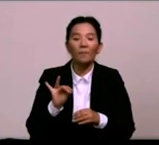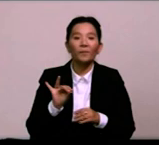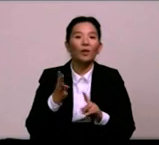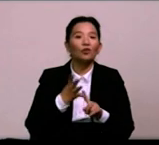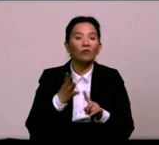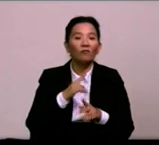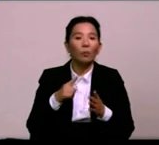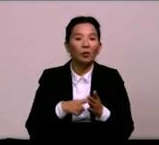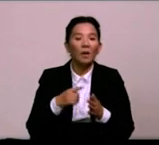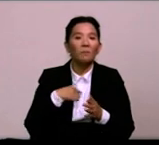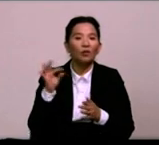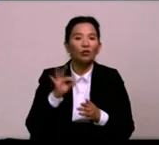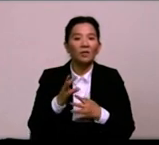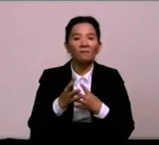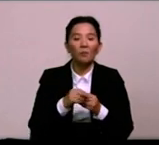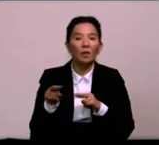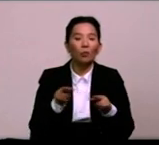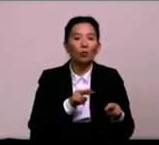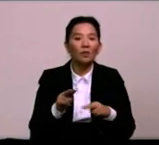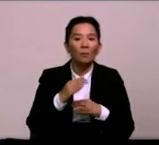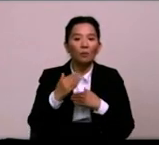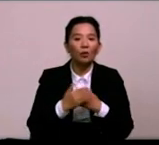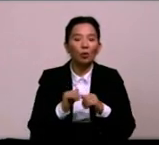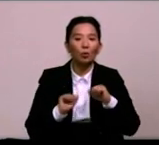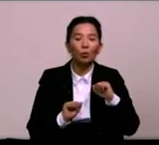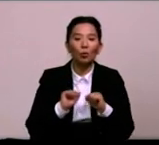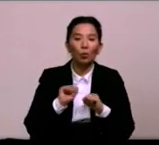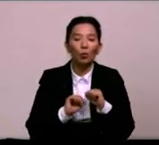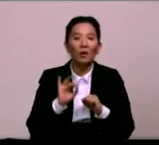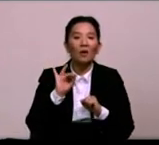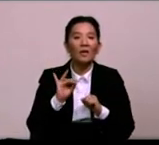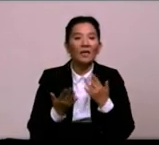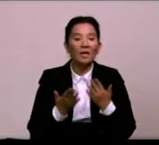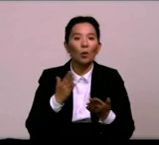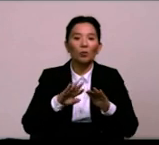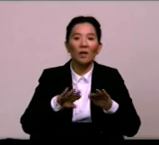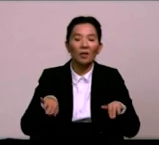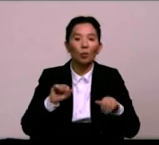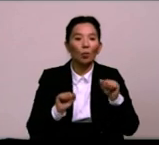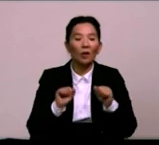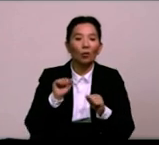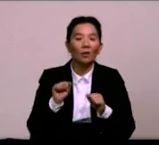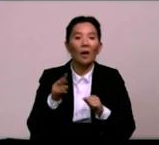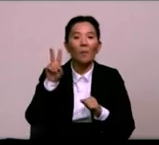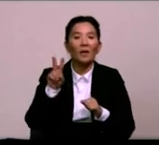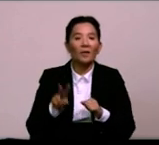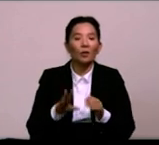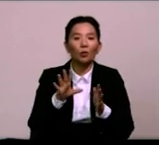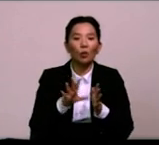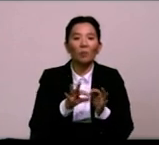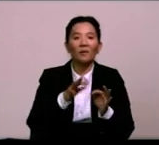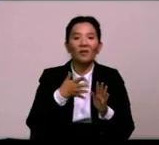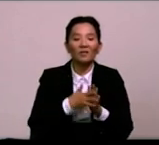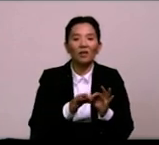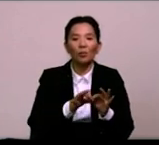Четвертый вопрос. Мы часто с вами наблюдаем приближение друг к другу или удаление друг от друга параллельных